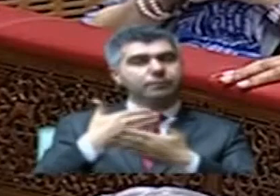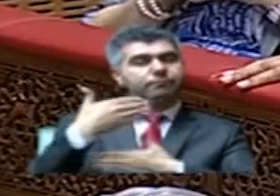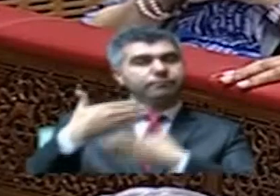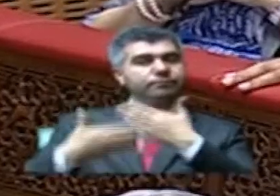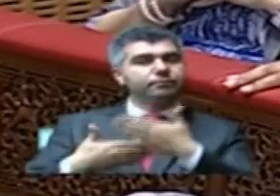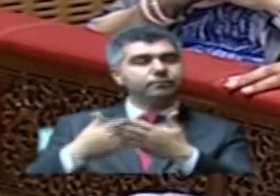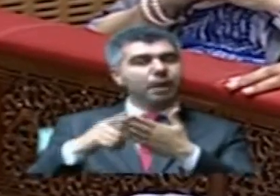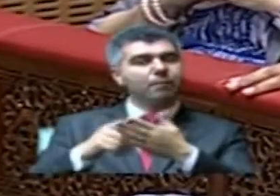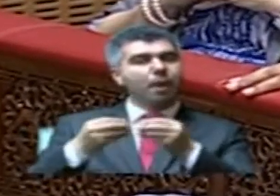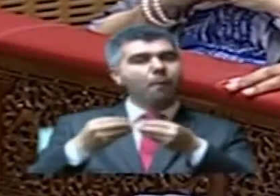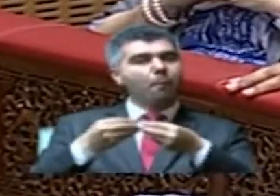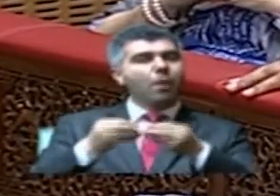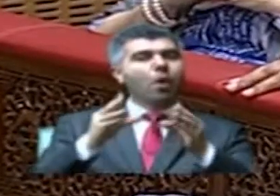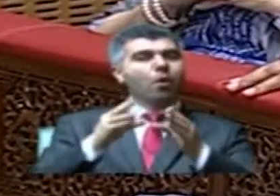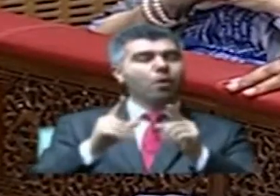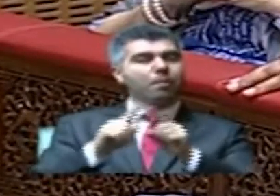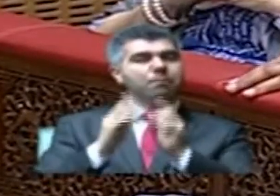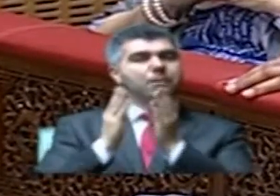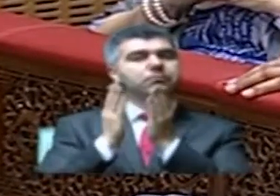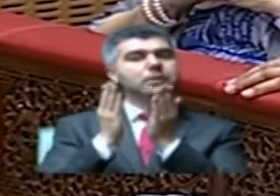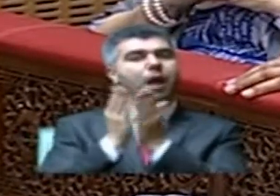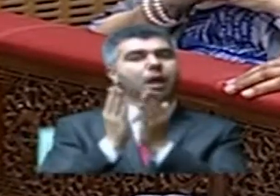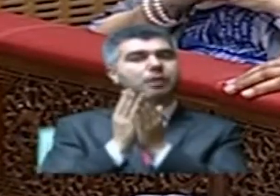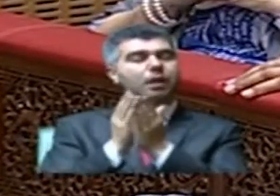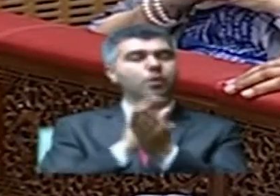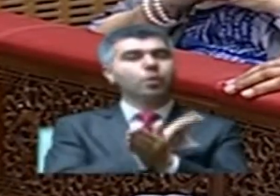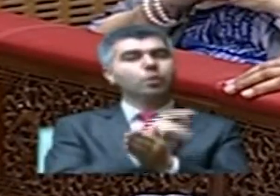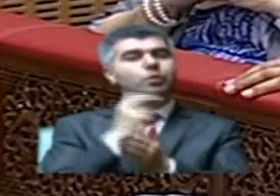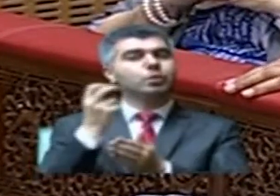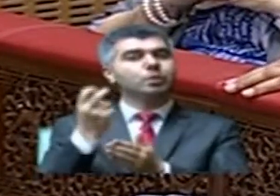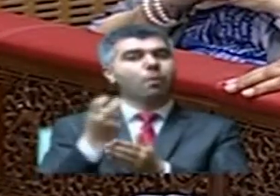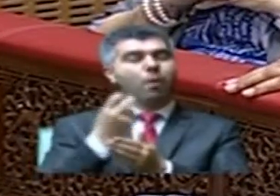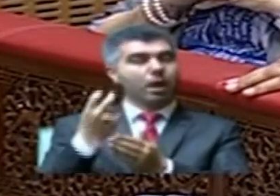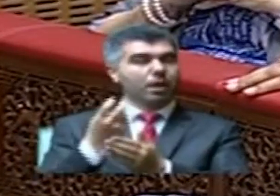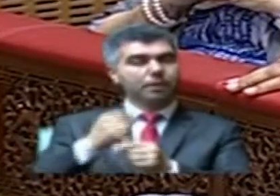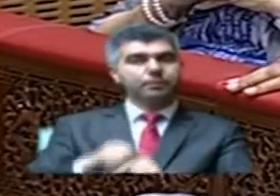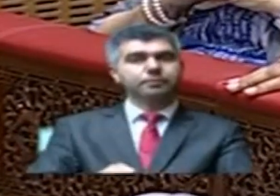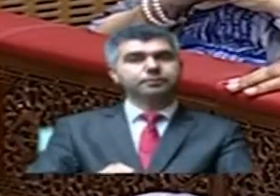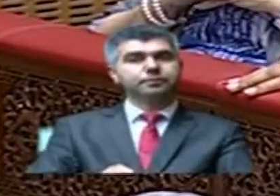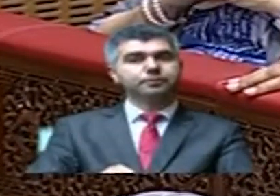خصصة هذه المعاهد التي تعتبر